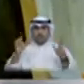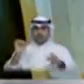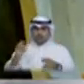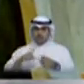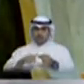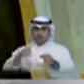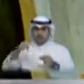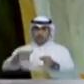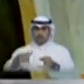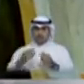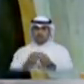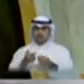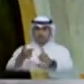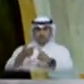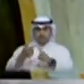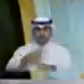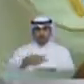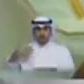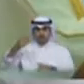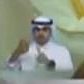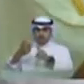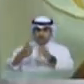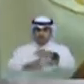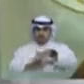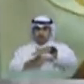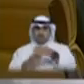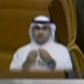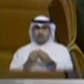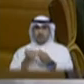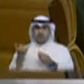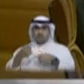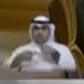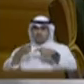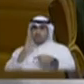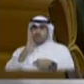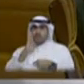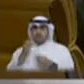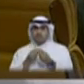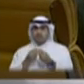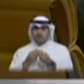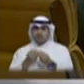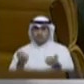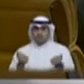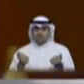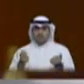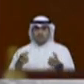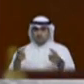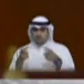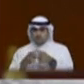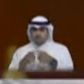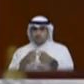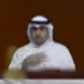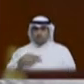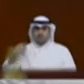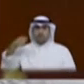مجلس التعاون لدول الخليج العربيه وذلك تمهيدا للاجتماع الوزاري الذي سيعقد يوم